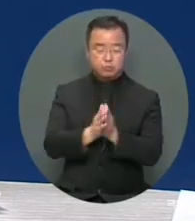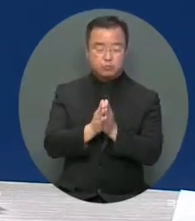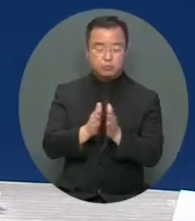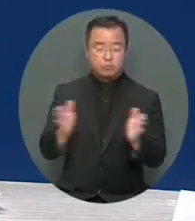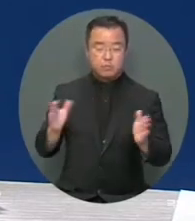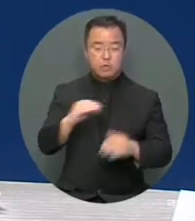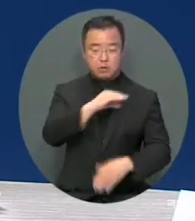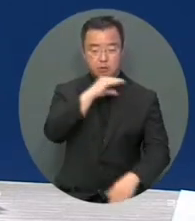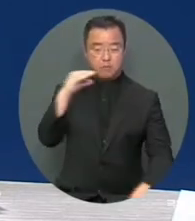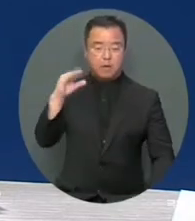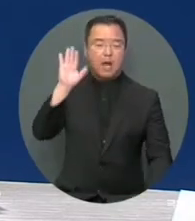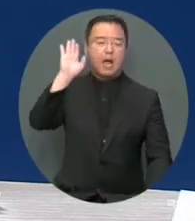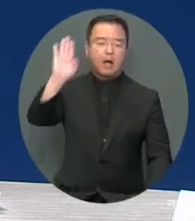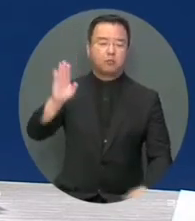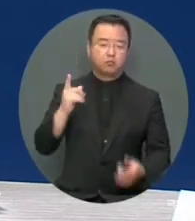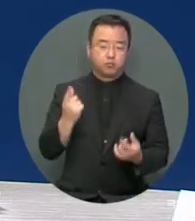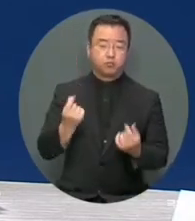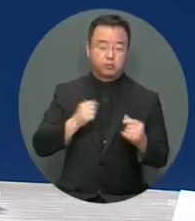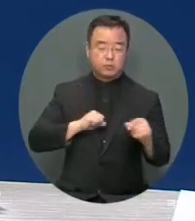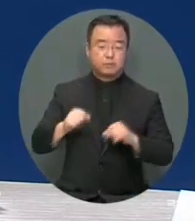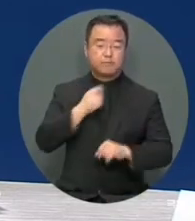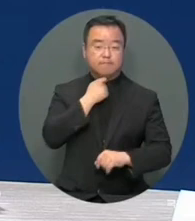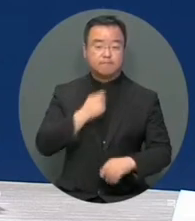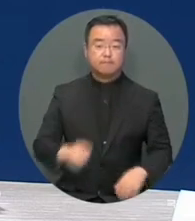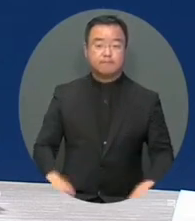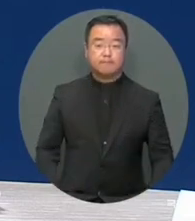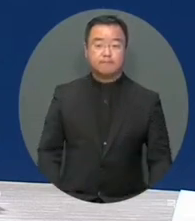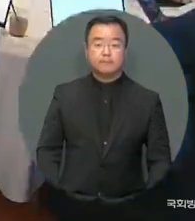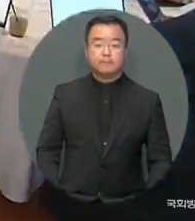옳은 생각이고 앞으로도 그렇게 해나갈 것입니다.